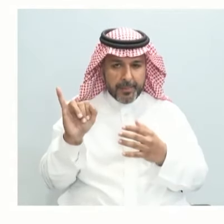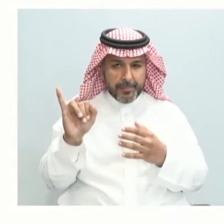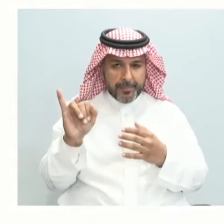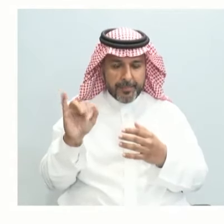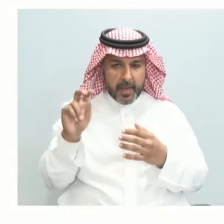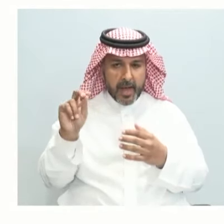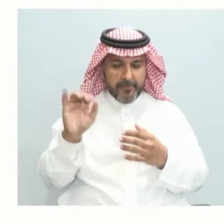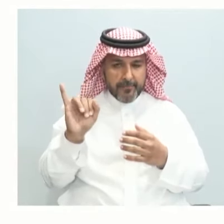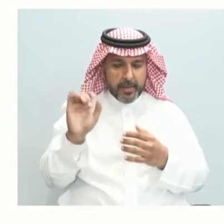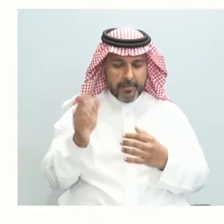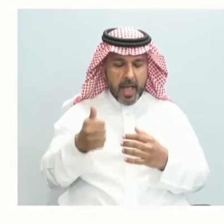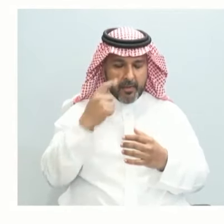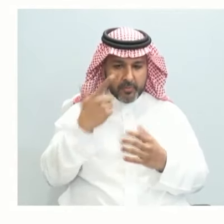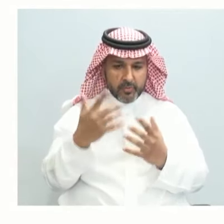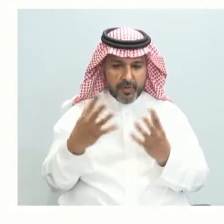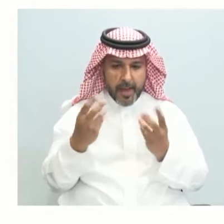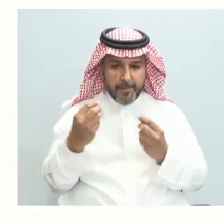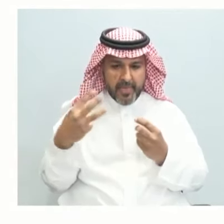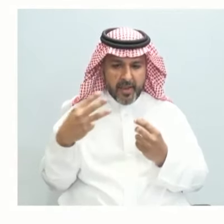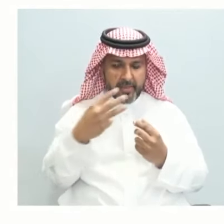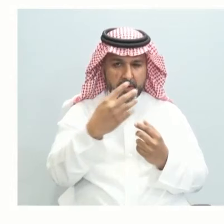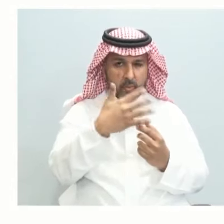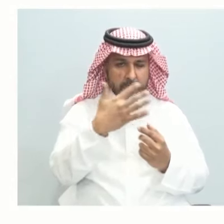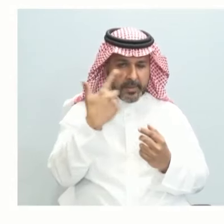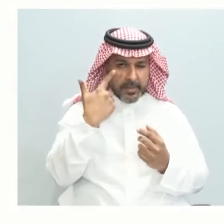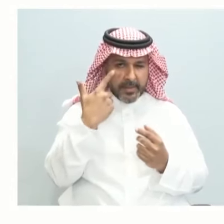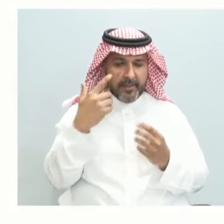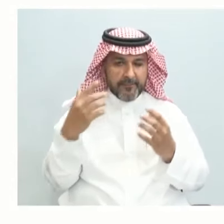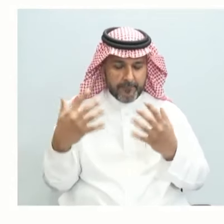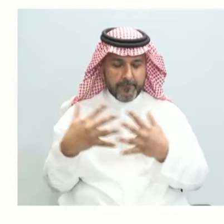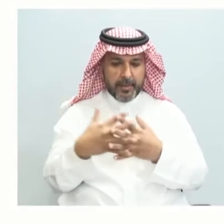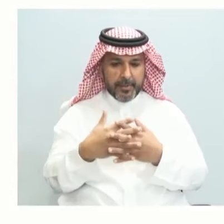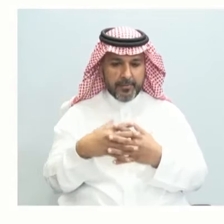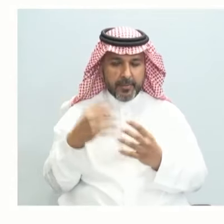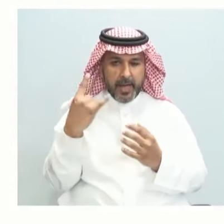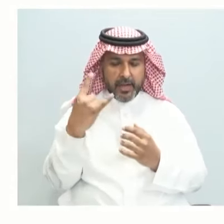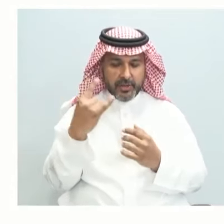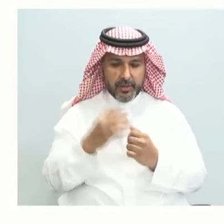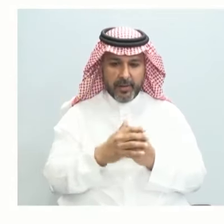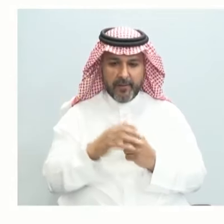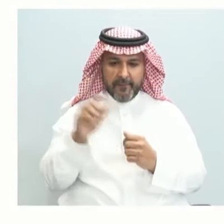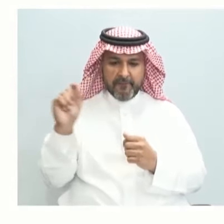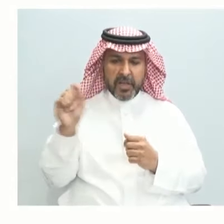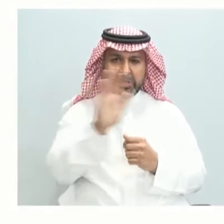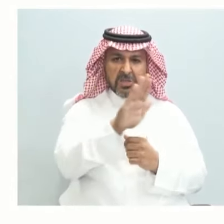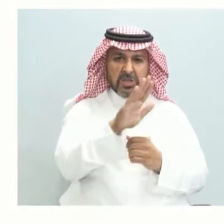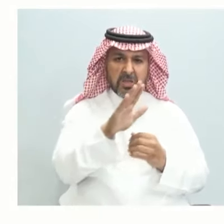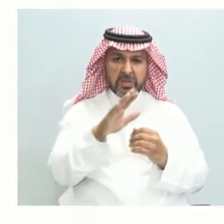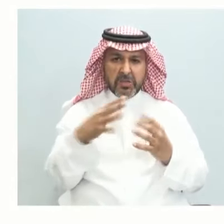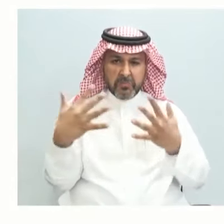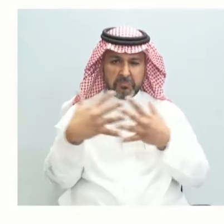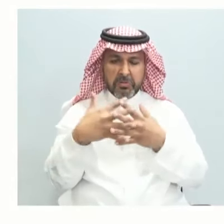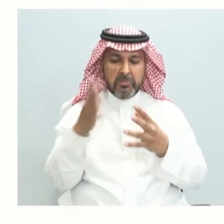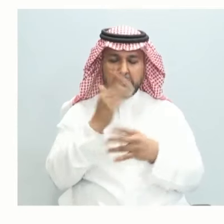المشترك الاكبر فقط عددي لان ال 30 وال 50 قاسم المشترك الاكبر 10 اما الفاء والسين لا يوجد